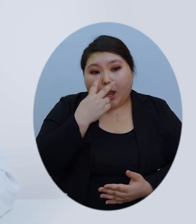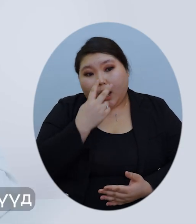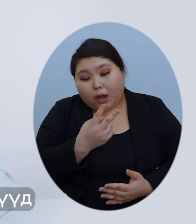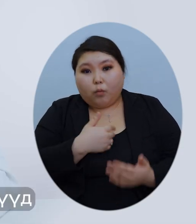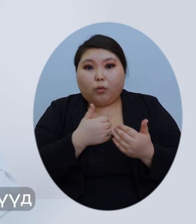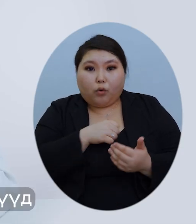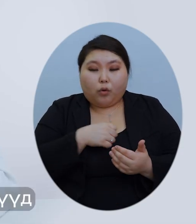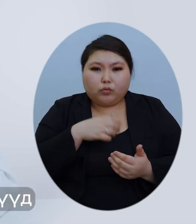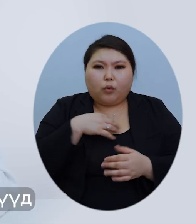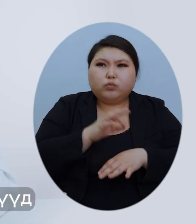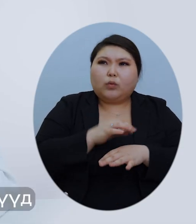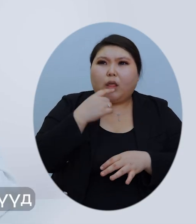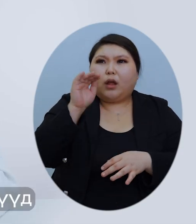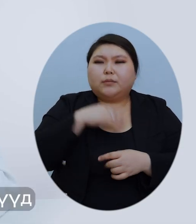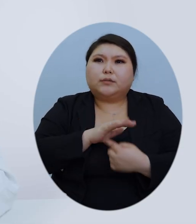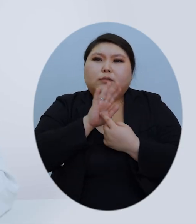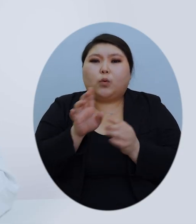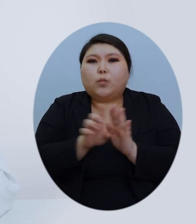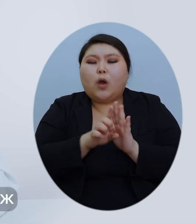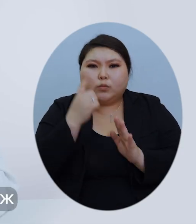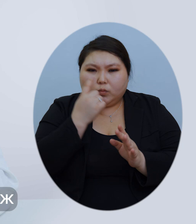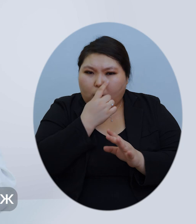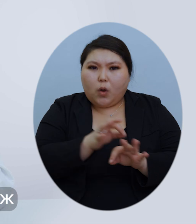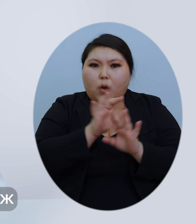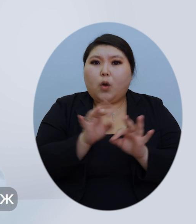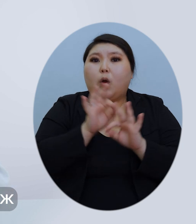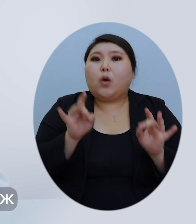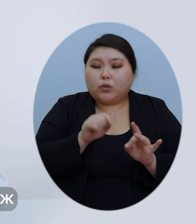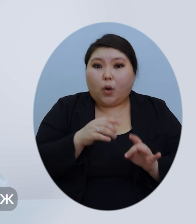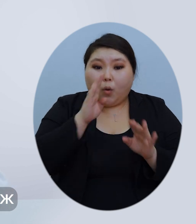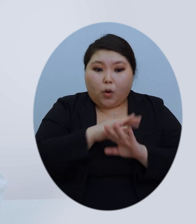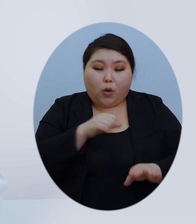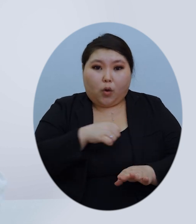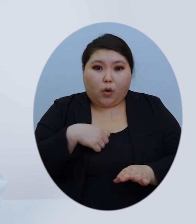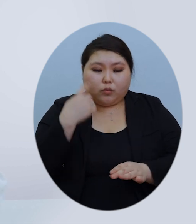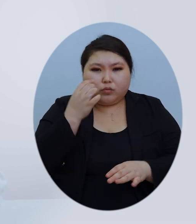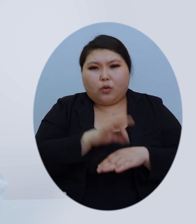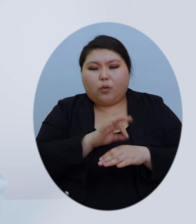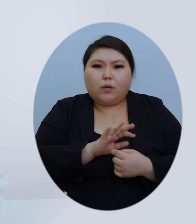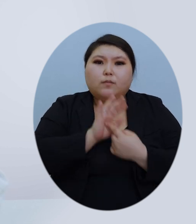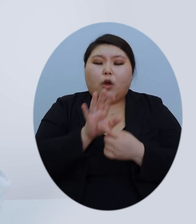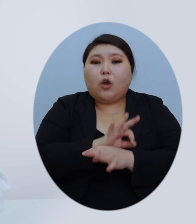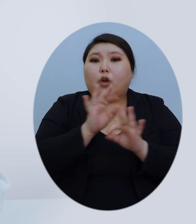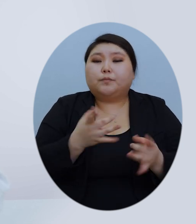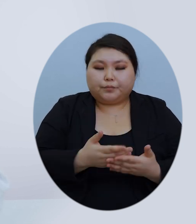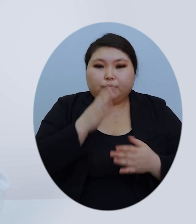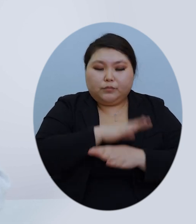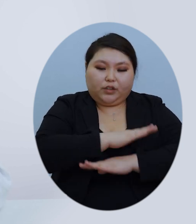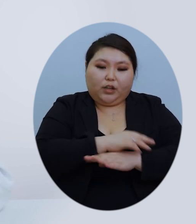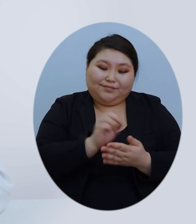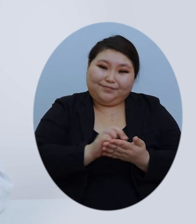өөрөө завуураа хилээд илэрхийлж болох нүдний өөрчлөлтүүд байдаг. Хүүхэд өөрөө завуураа хилээд илэрхийлж болох өөрчлөлтөнд хүүхэд хичээл хийх